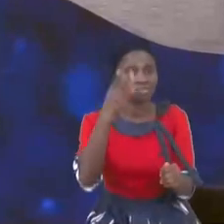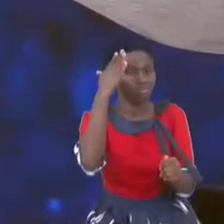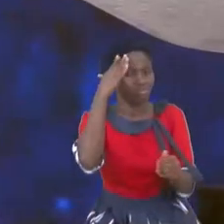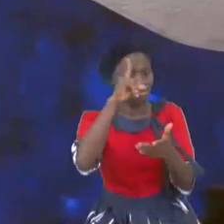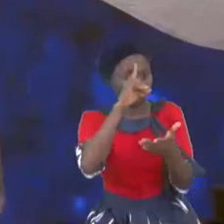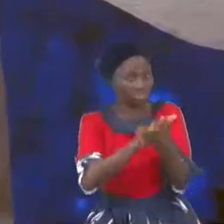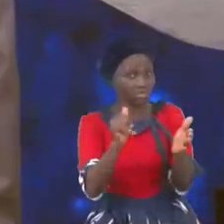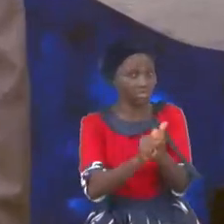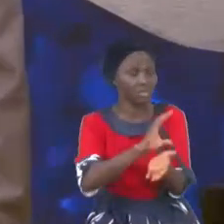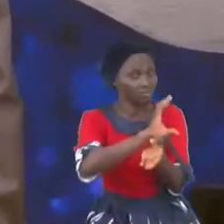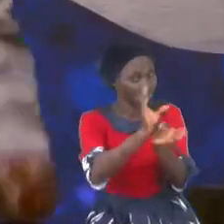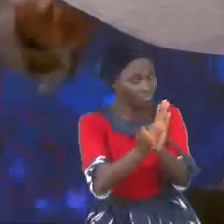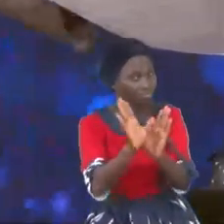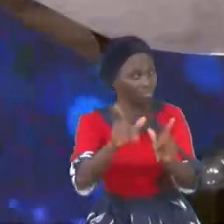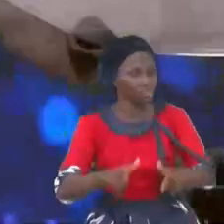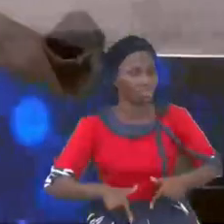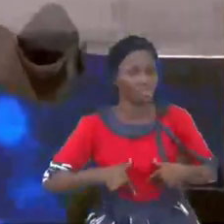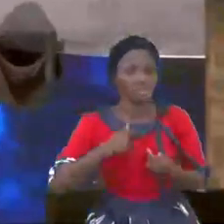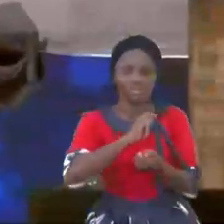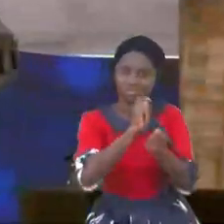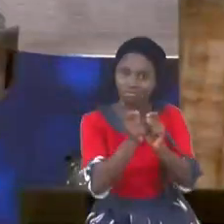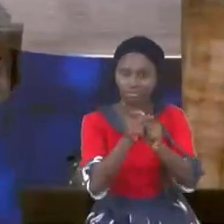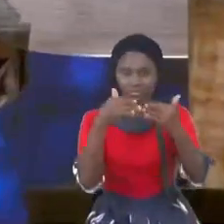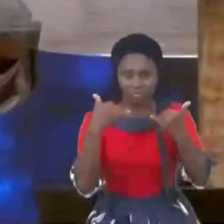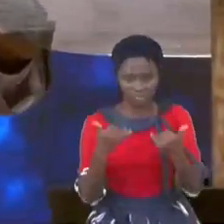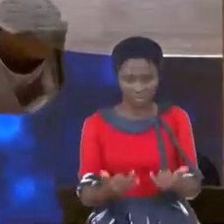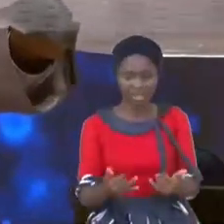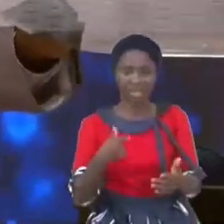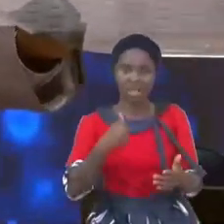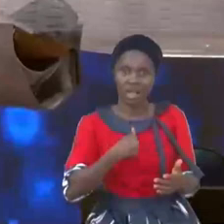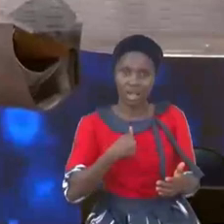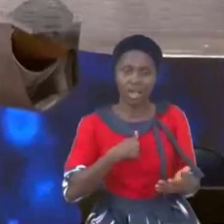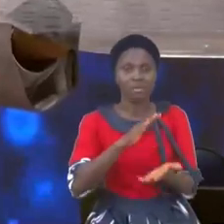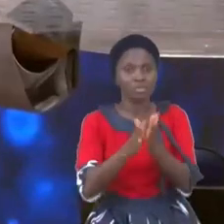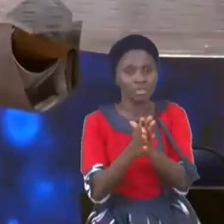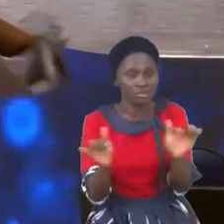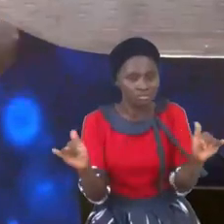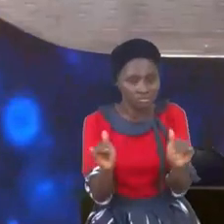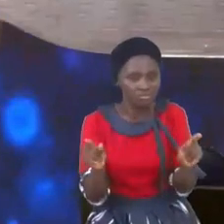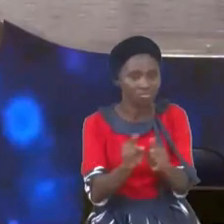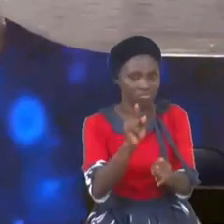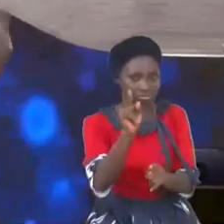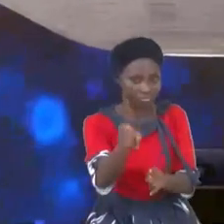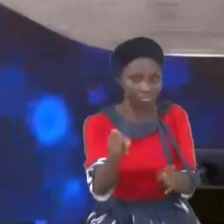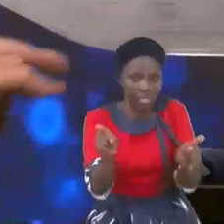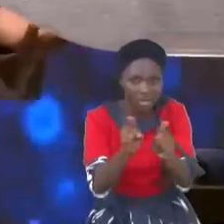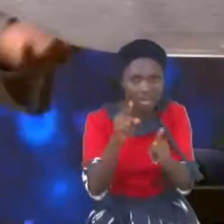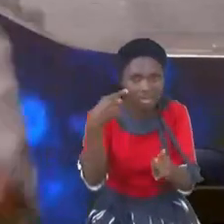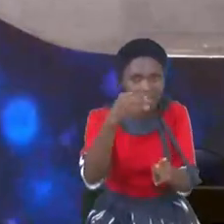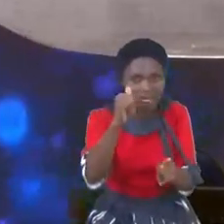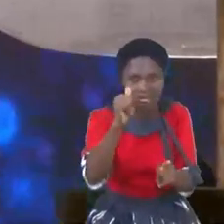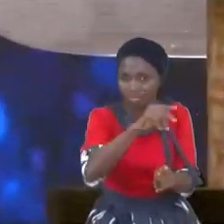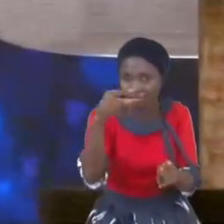changé. Et maintenant, je suis devenu comme vous, comme païen. Maintenant, je reste dans la grâce de